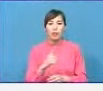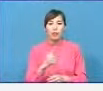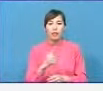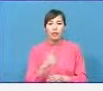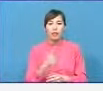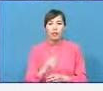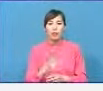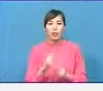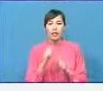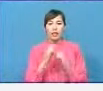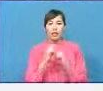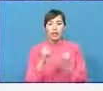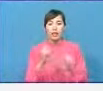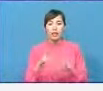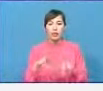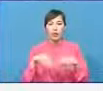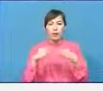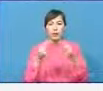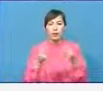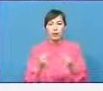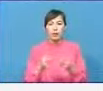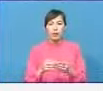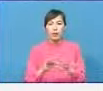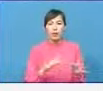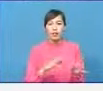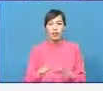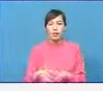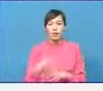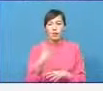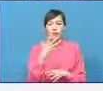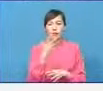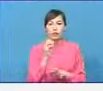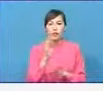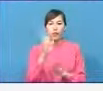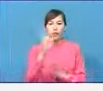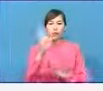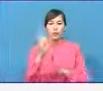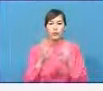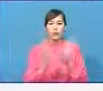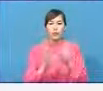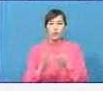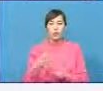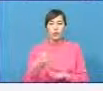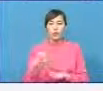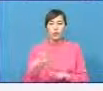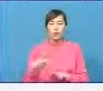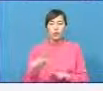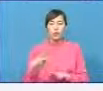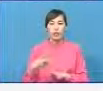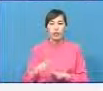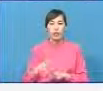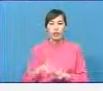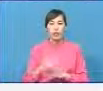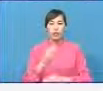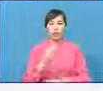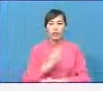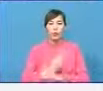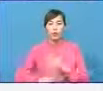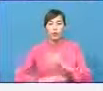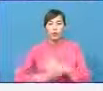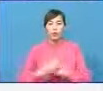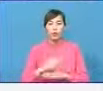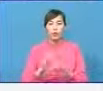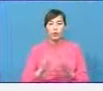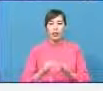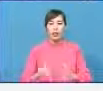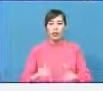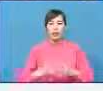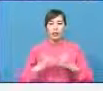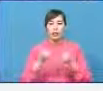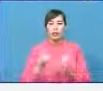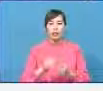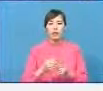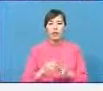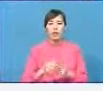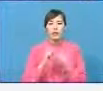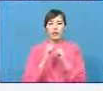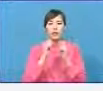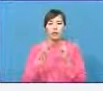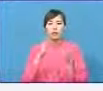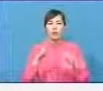кәделі сыйлықтар берілді. Іс-шарада фотоконкурс ұйымдастырылып, 20-ға жуық мүгедек балаларға арналған әлеуметтік себеттер